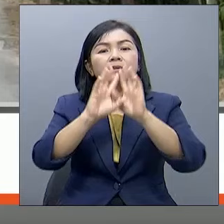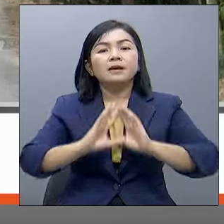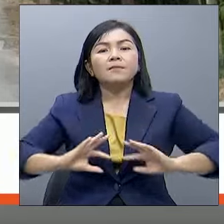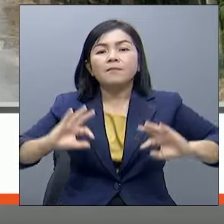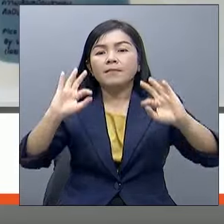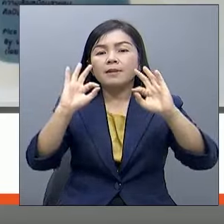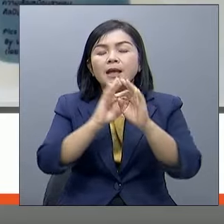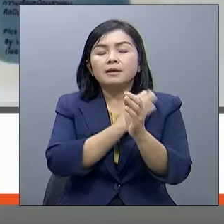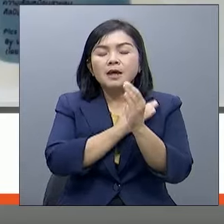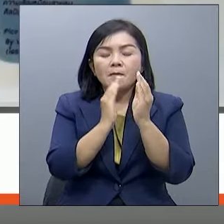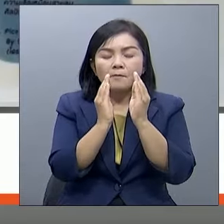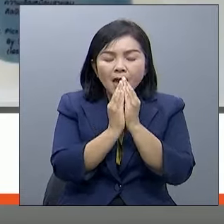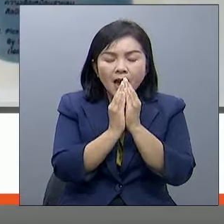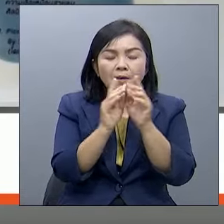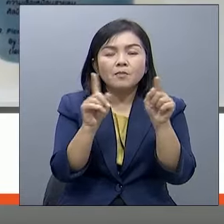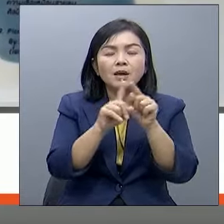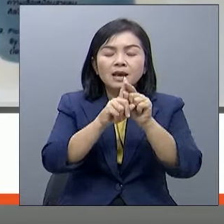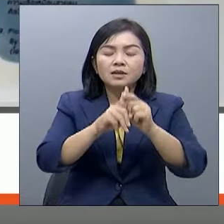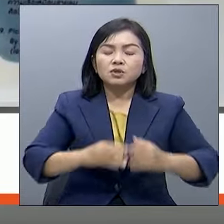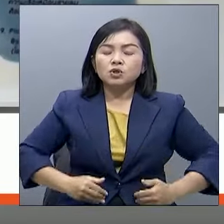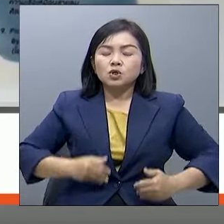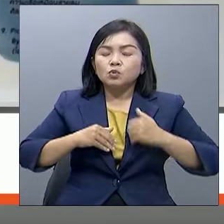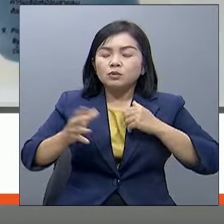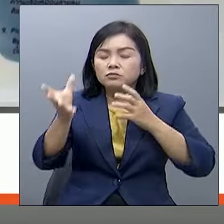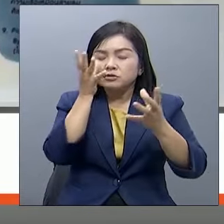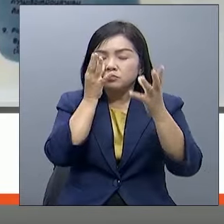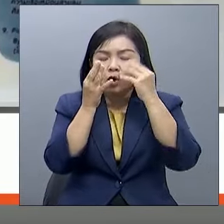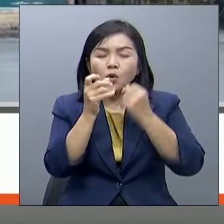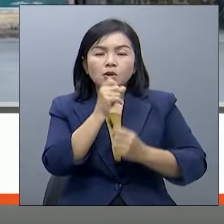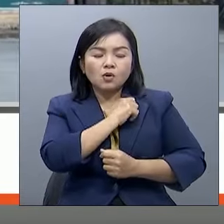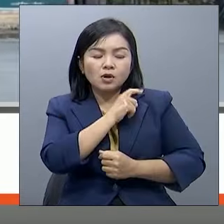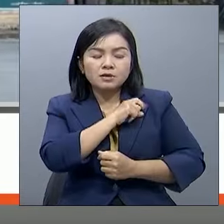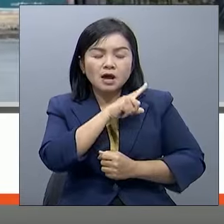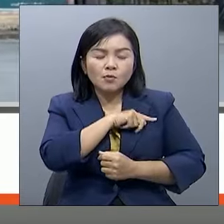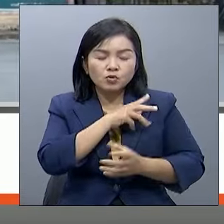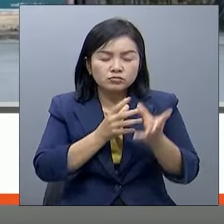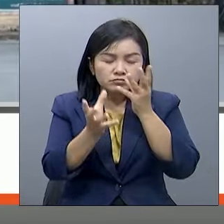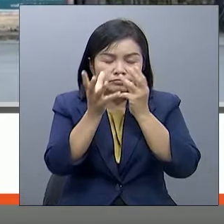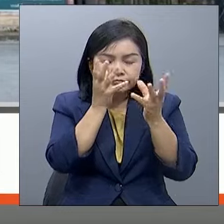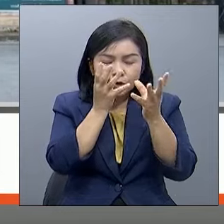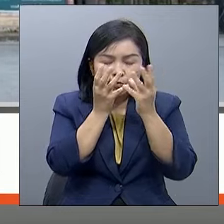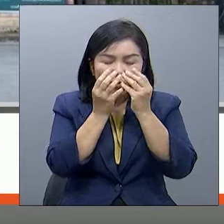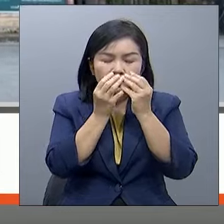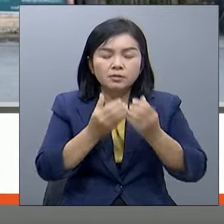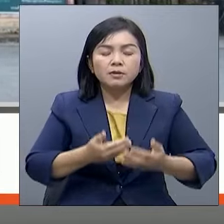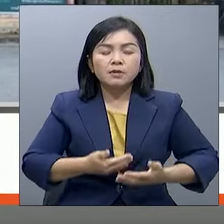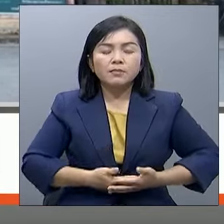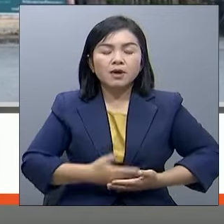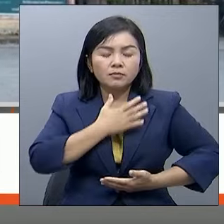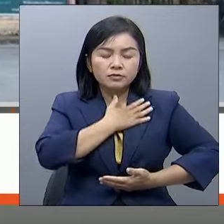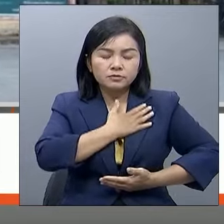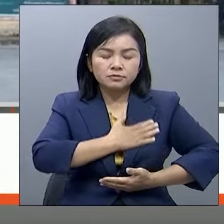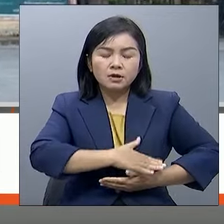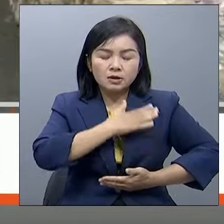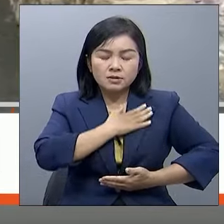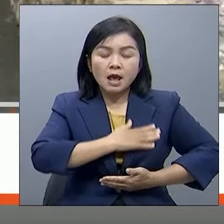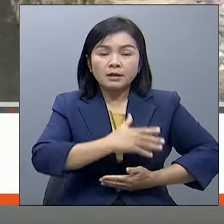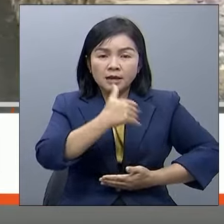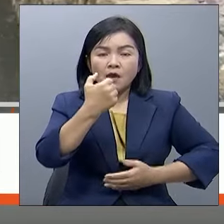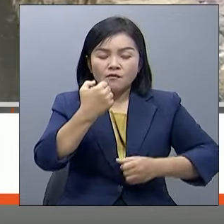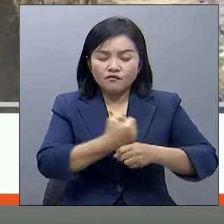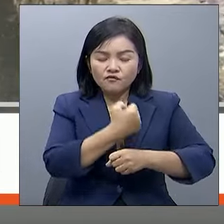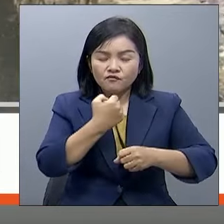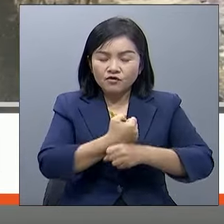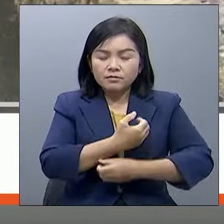มื่อมีแสงสว่างในชีวิตก็ย่อมก้าวพ้นจากความมืดมิดไปได้ค่ะทำให้ที่นี่เป็นสถานที่วิปัสสนามาตั้งแต่